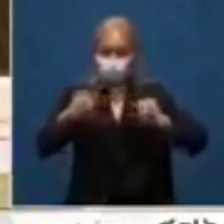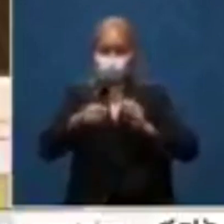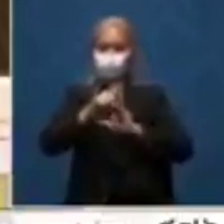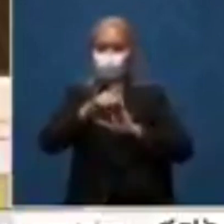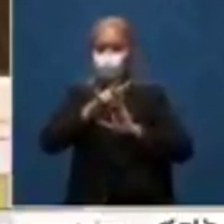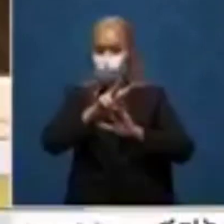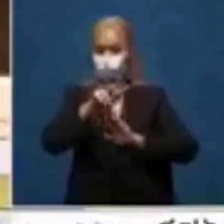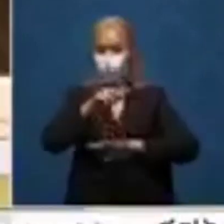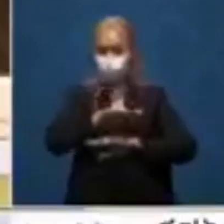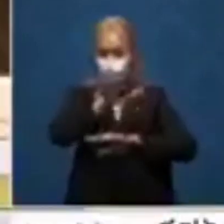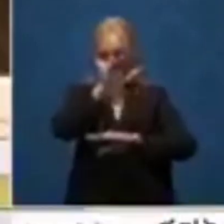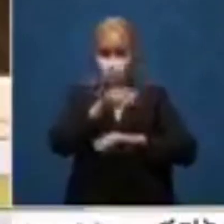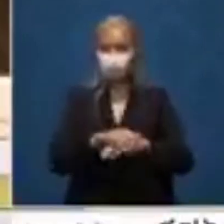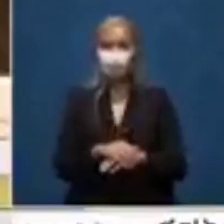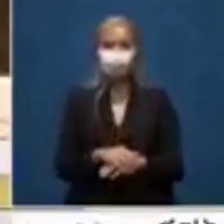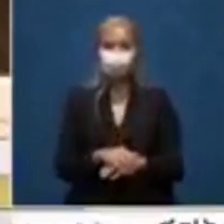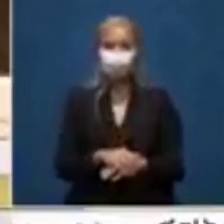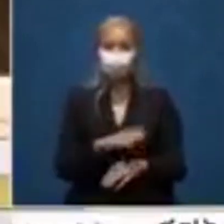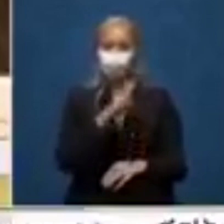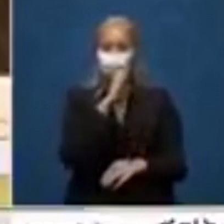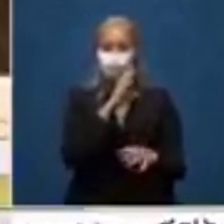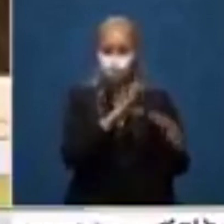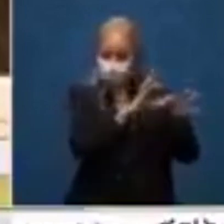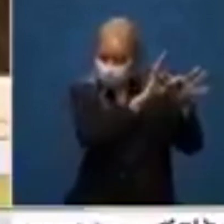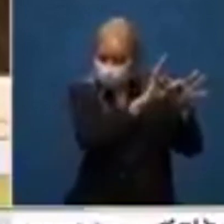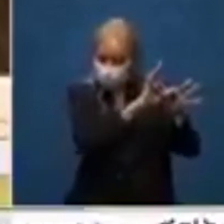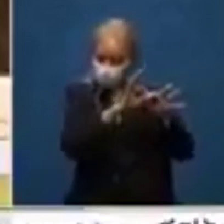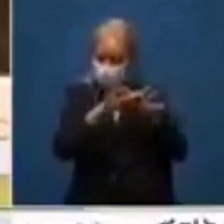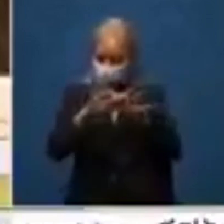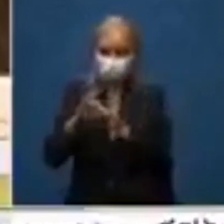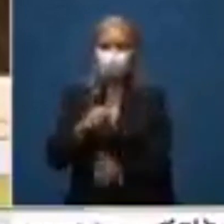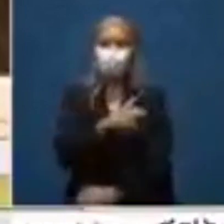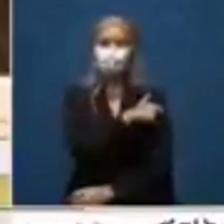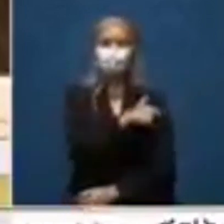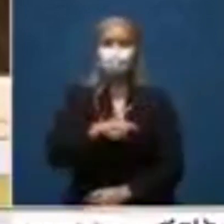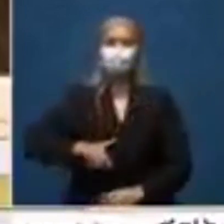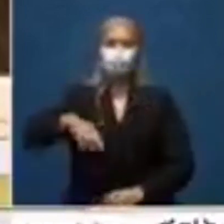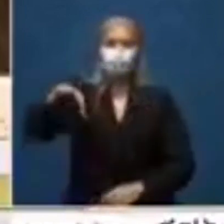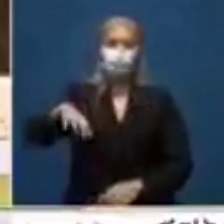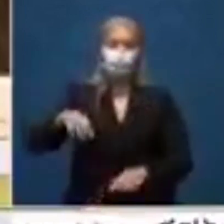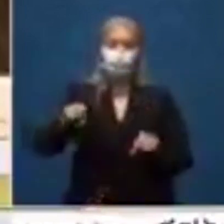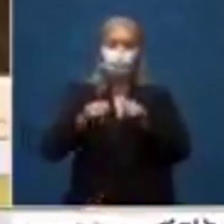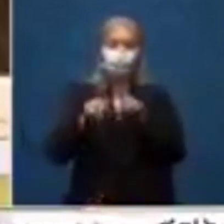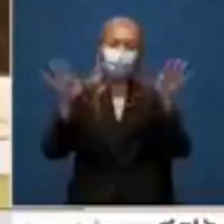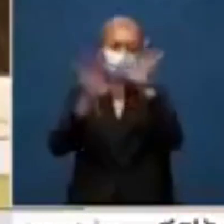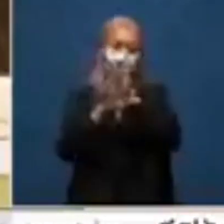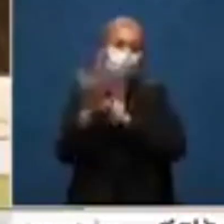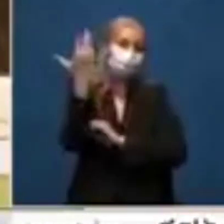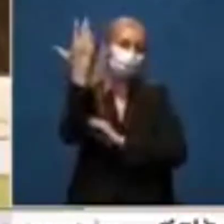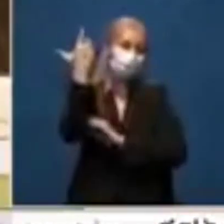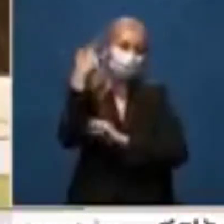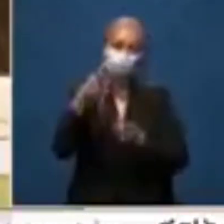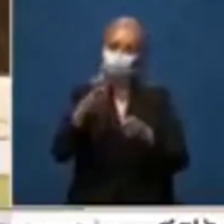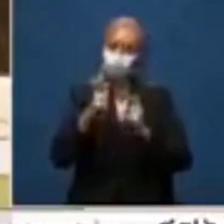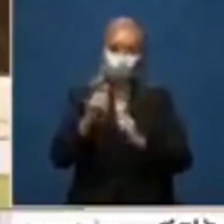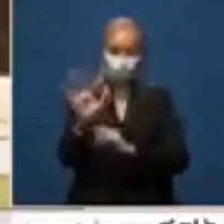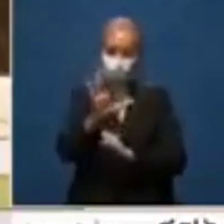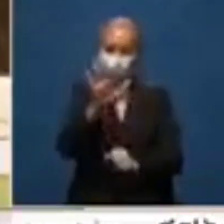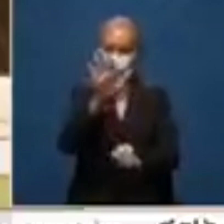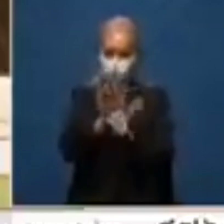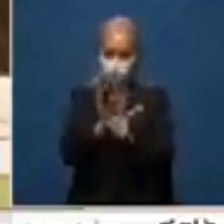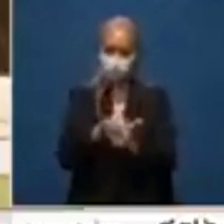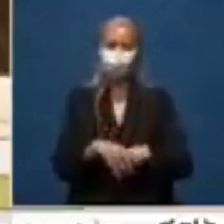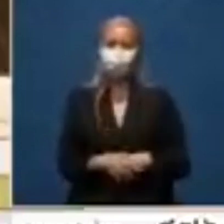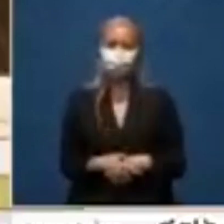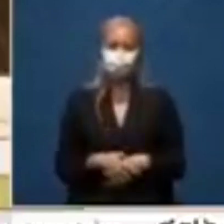นะครับแล้วก็จะโยงไปถึงเรื่องสถาบันพระมหากษัตริย์อย่างเมื่อวานนี้ฉะนั้นผมจะไม่อนุญาตนะครับต้องขออภัยจริง